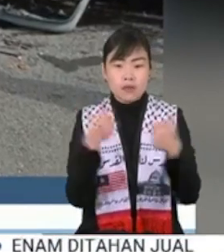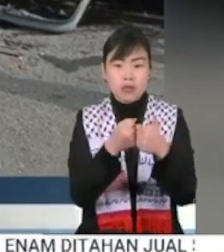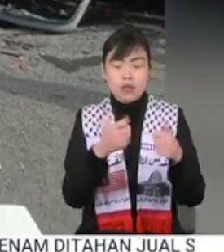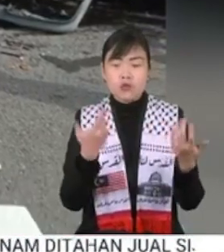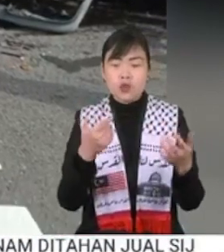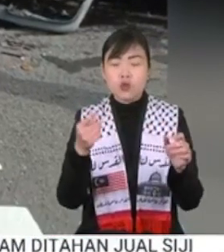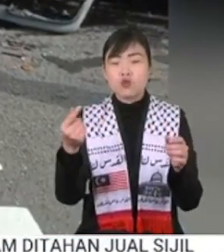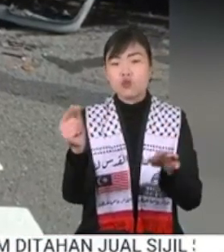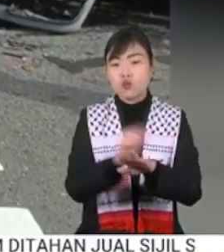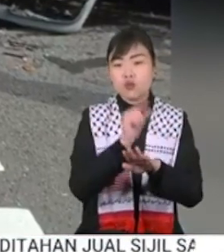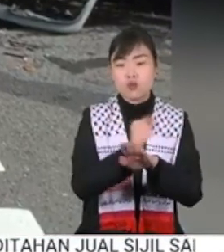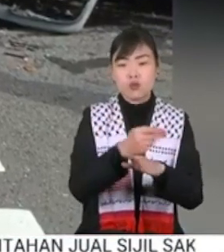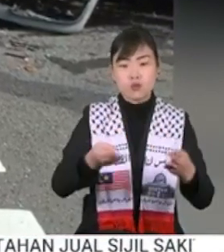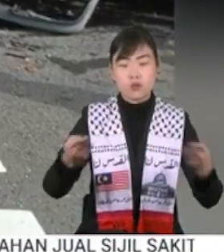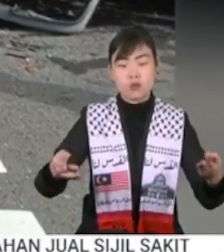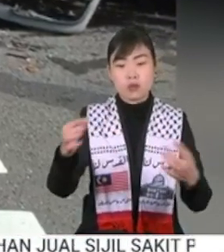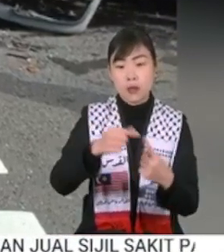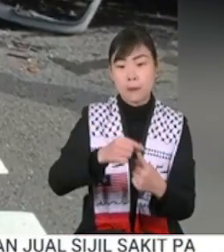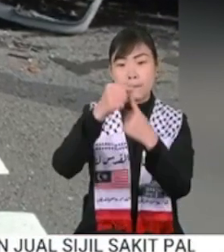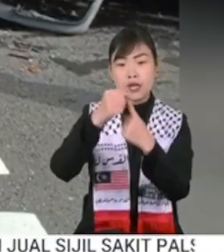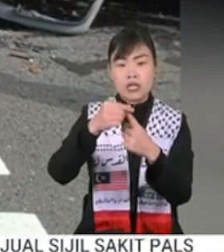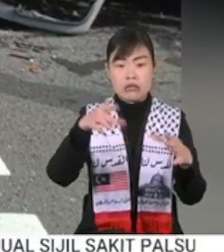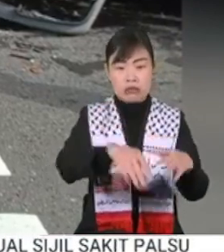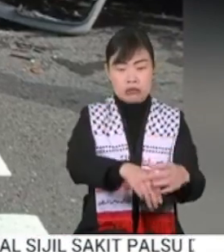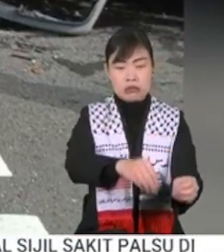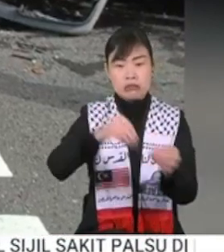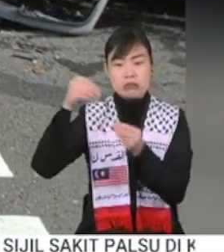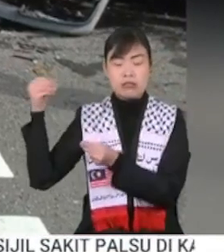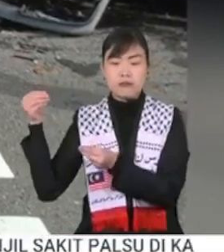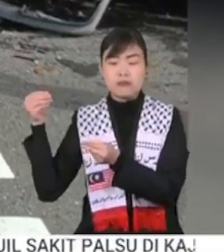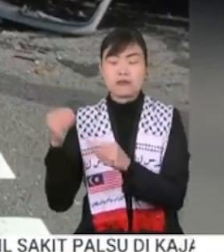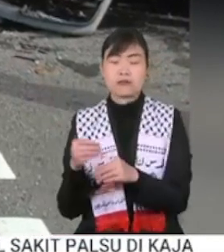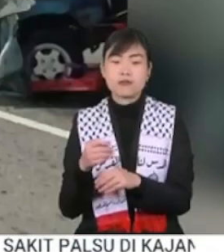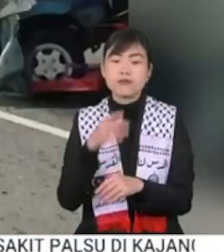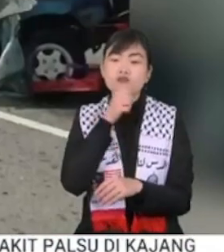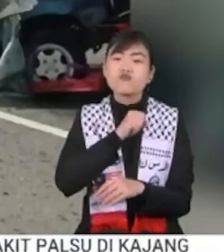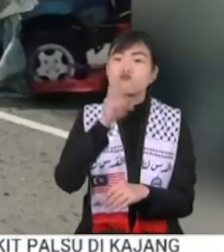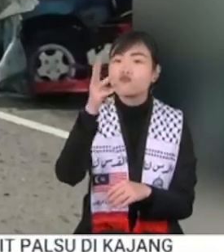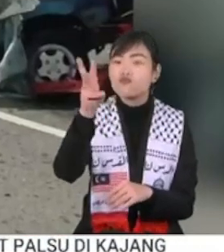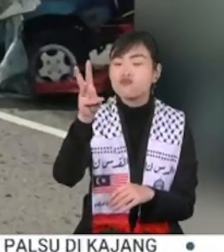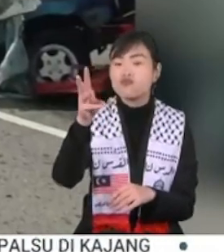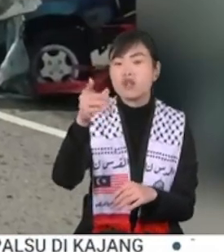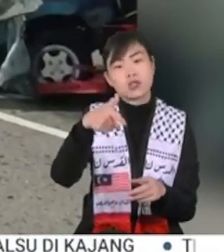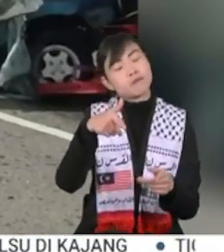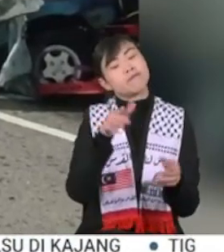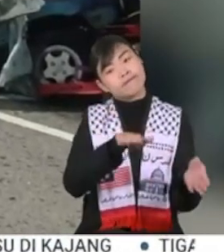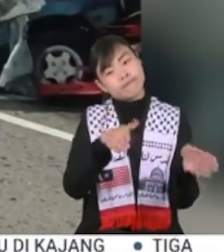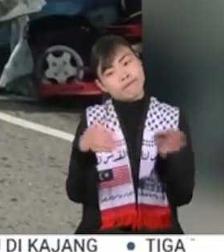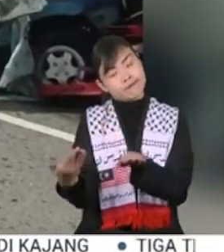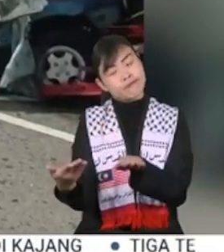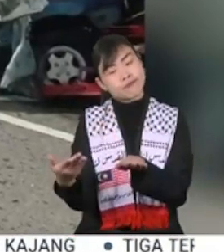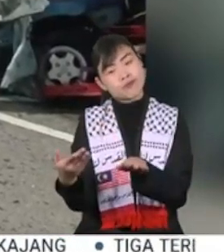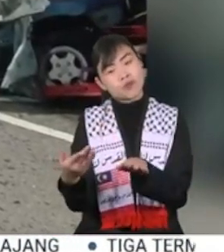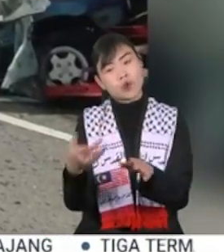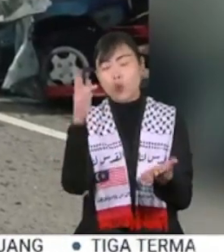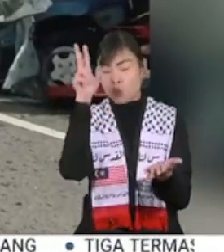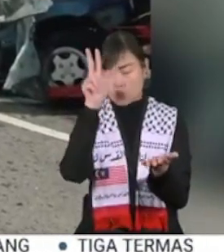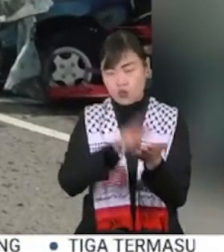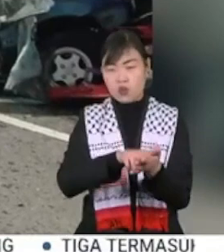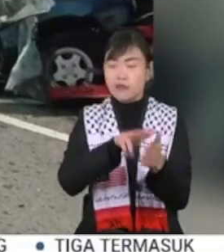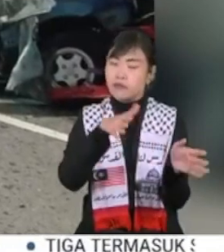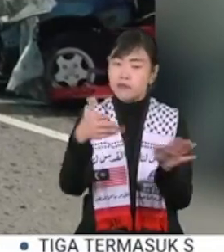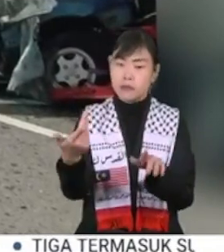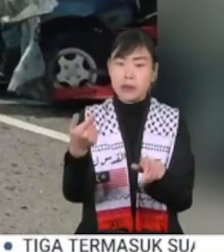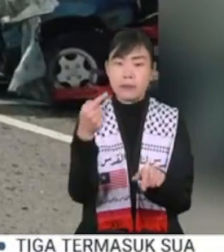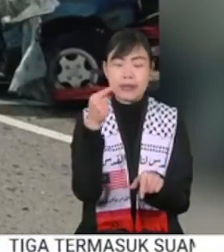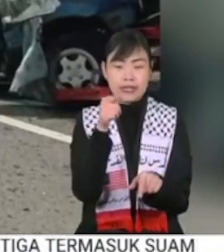khas identiti mangsa dikenal pasti sebagai Bong ket long berusia 16 tahun mangsa disahkan meninggal dunia di lokasi